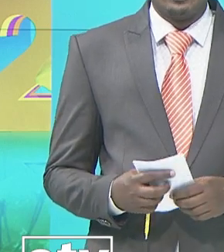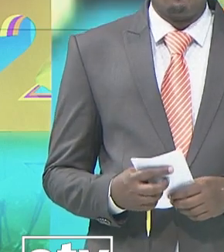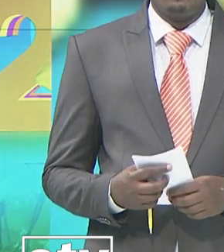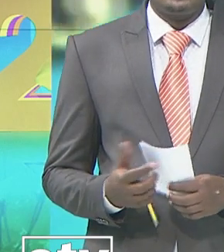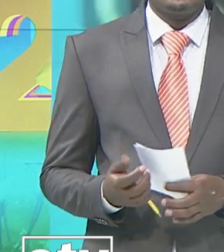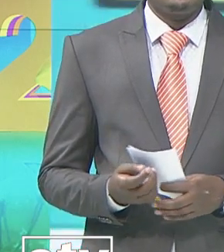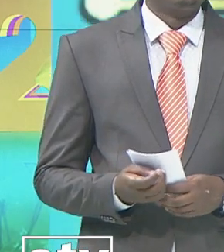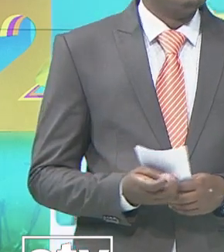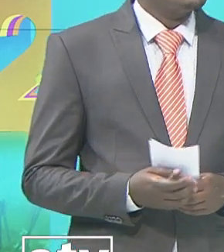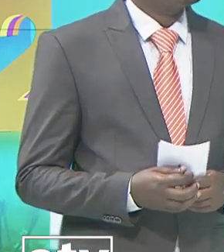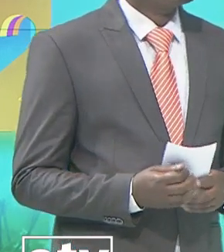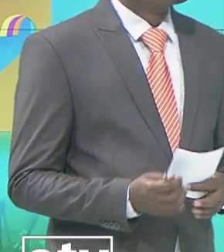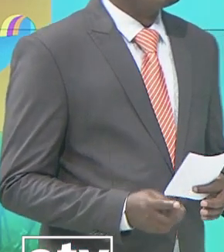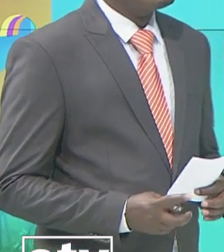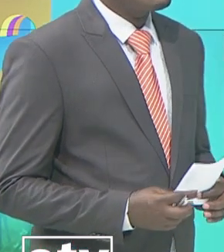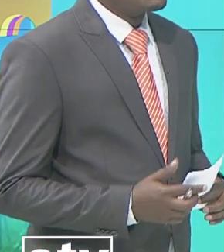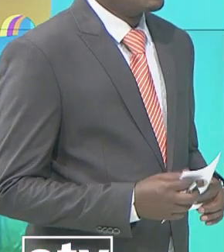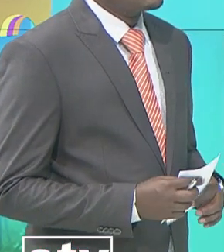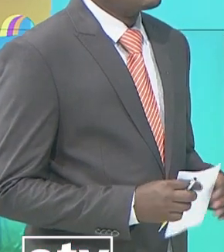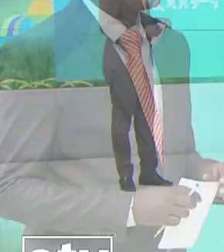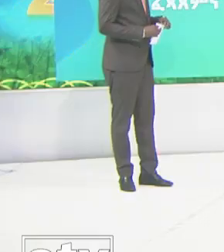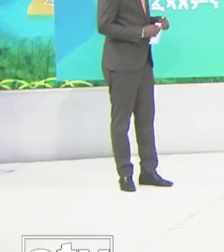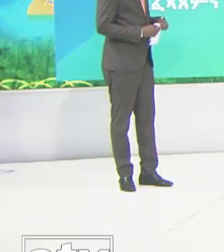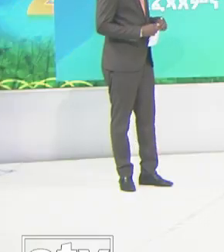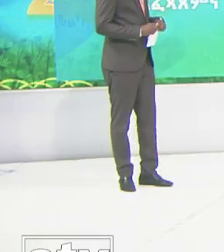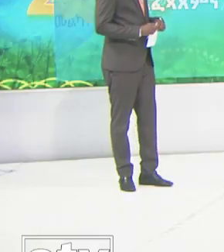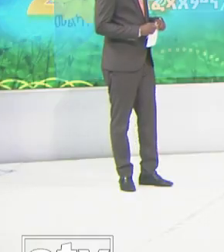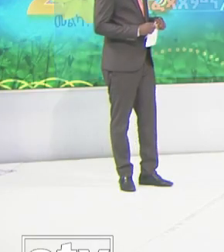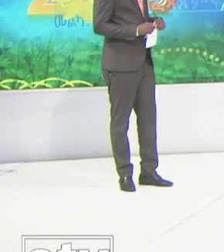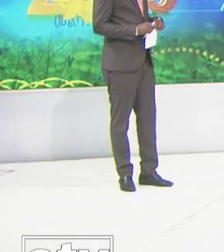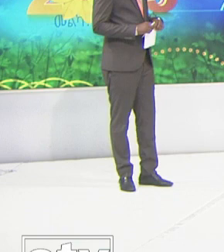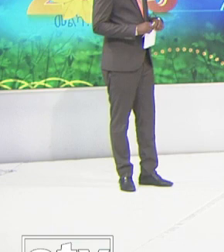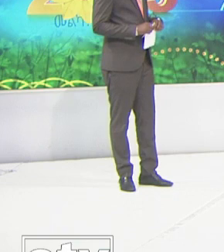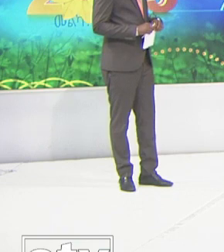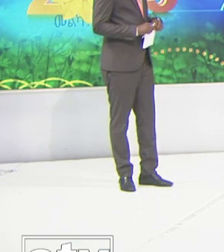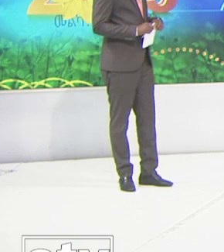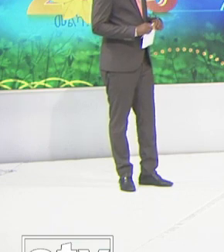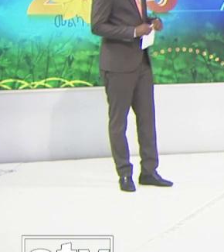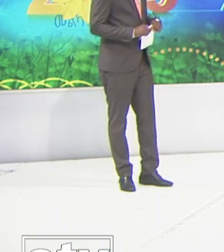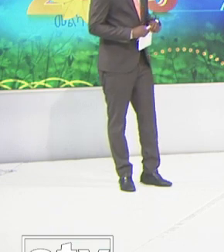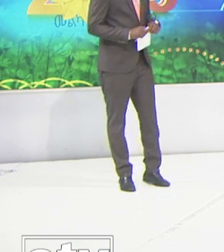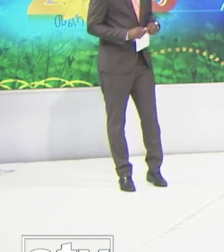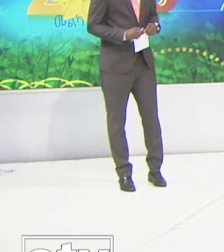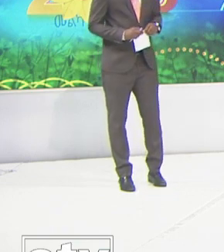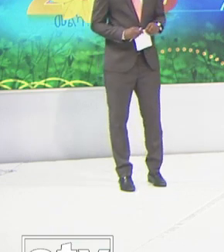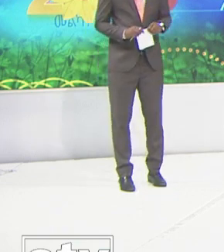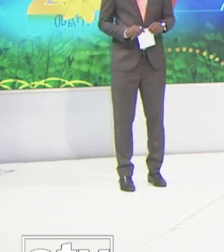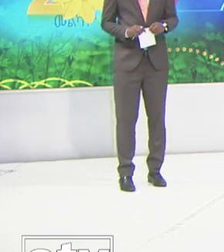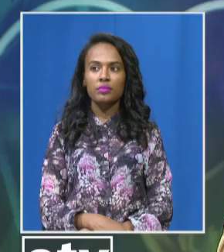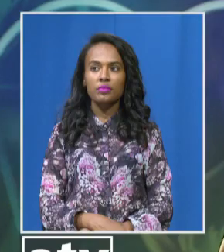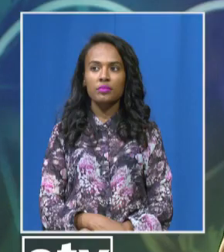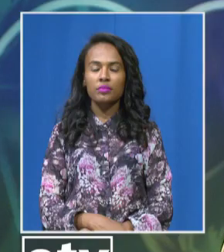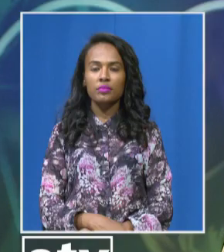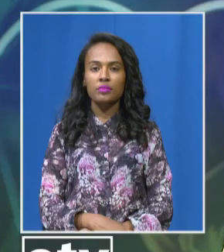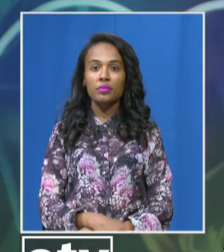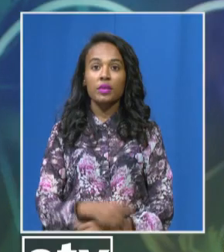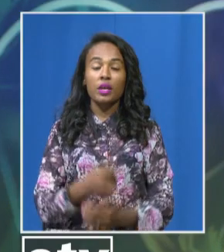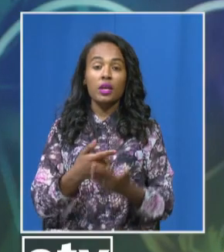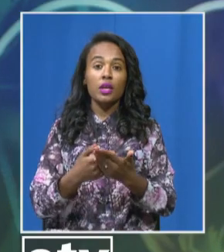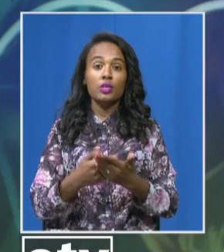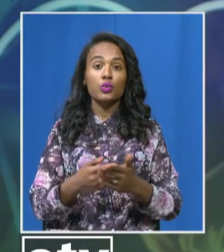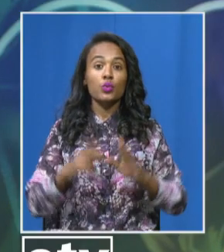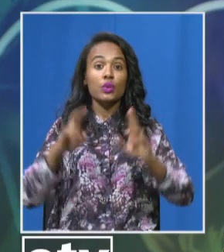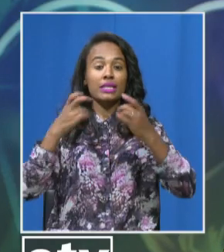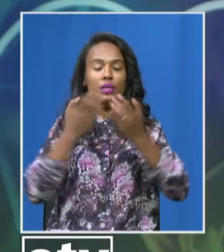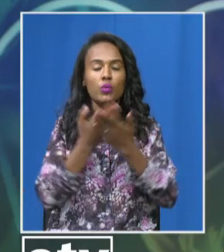አሰራርም ወሳኝ መሆኑ ነው የተገለጸው። ተመስገን፣ መረጃዎች እነዚህ ናቸው። ሁላችሁ አመሰግናለሁ። እኔም አመሰግናለሁ። ከዚሁ ርዕሰ